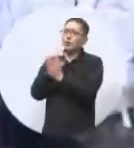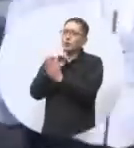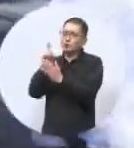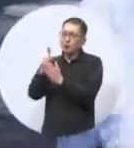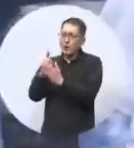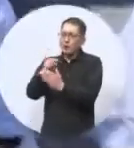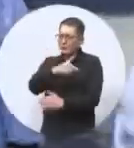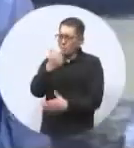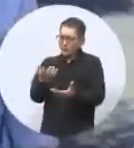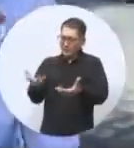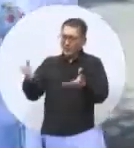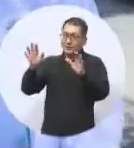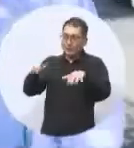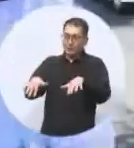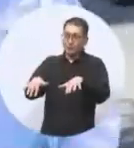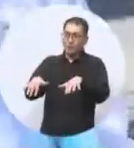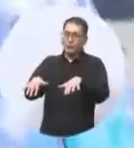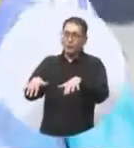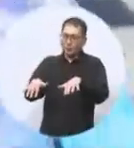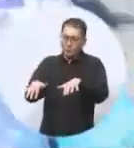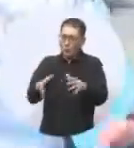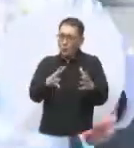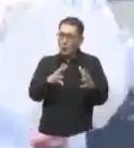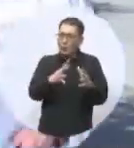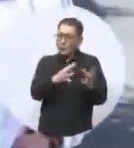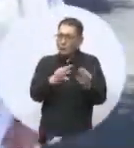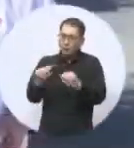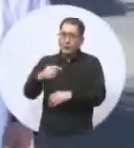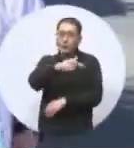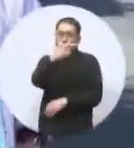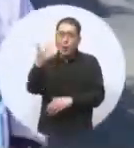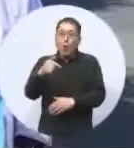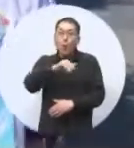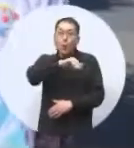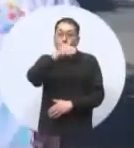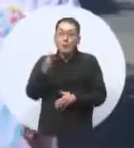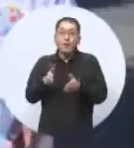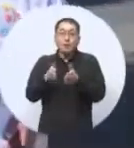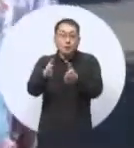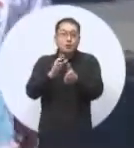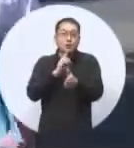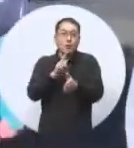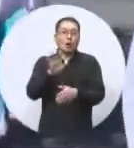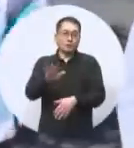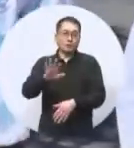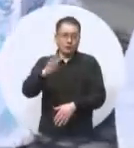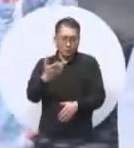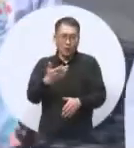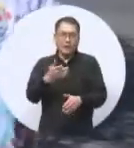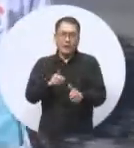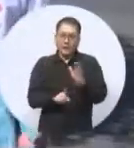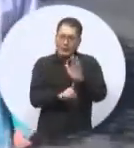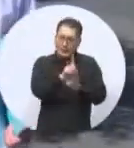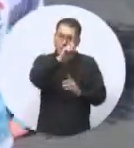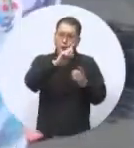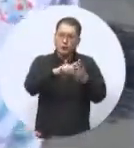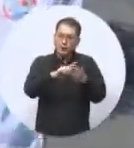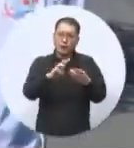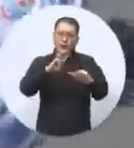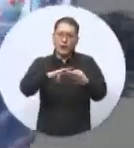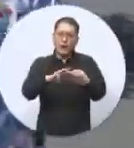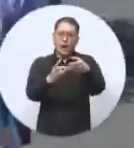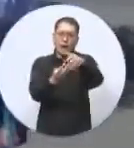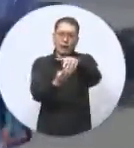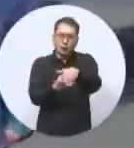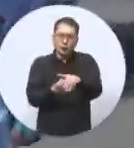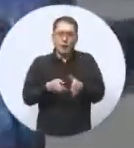んになりましてね、でその中にもたくさんの大山道があるんですけども、その中で一番代表的な田村通り大